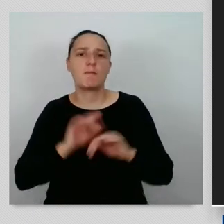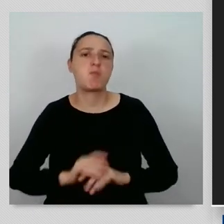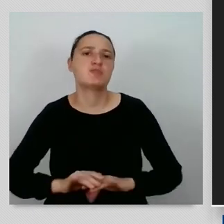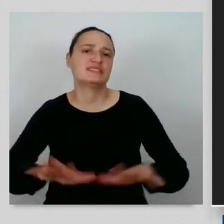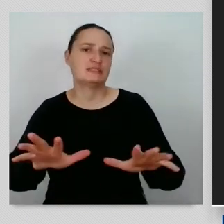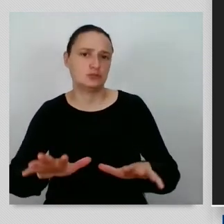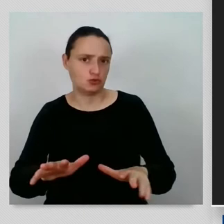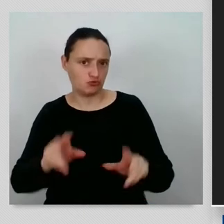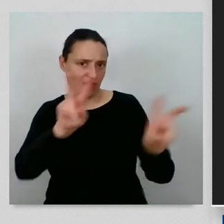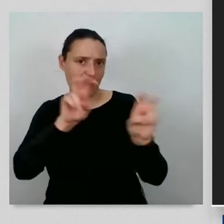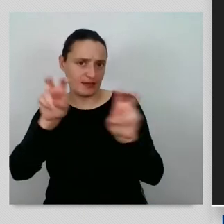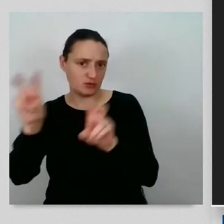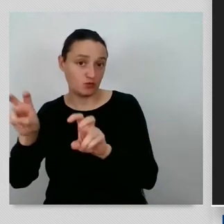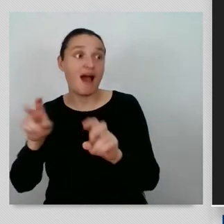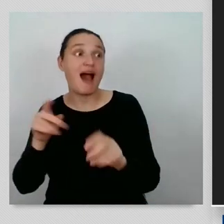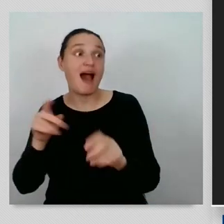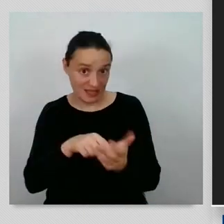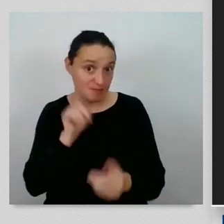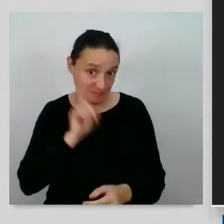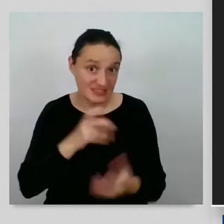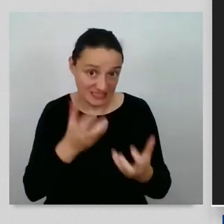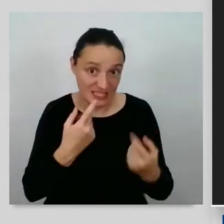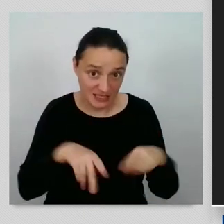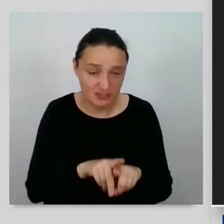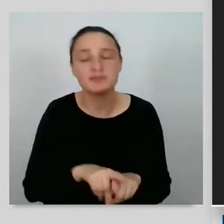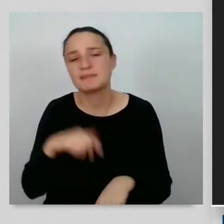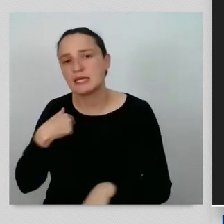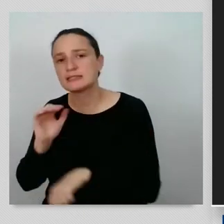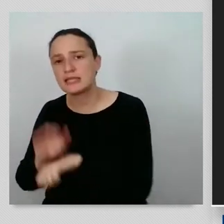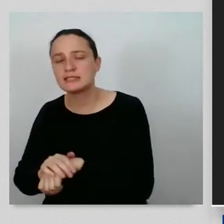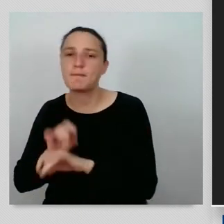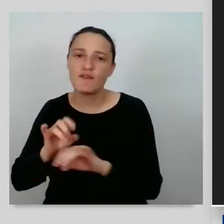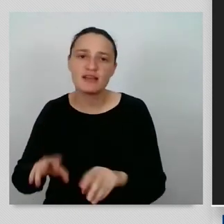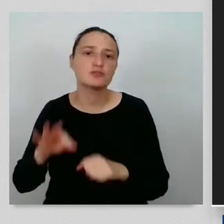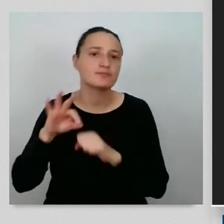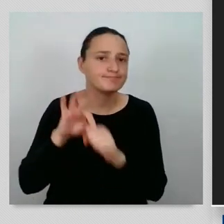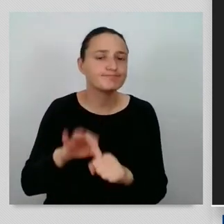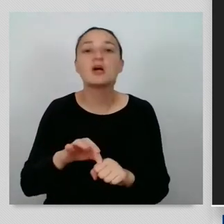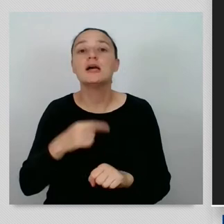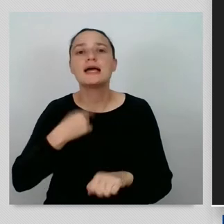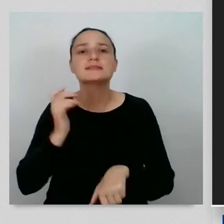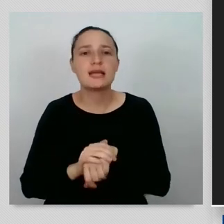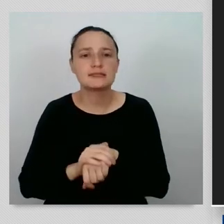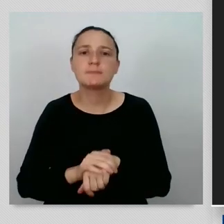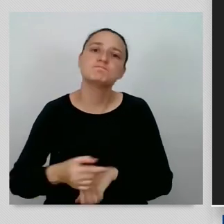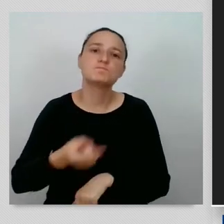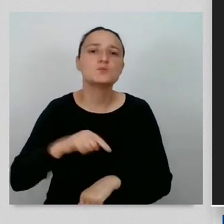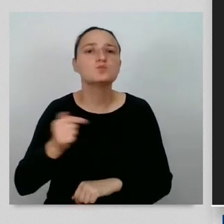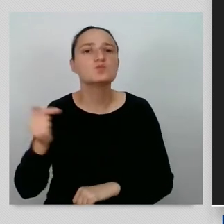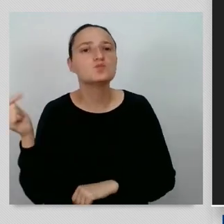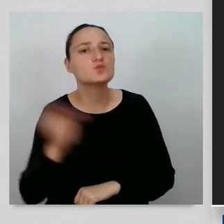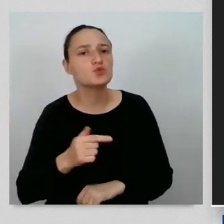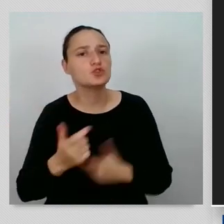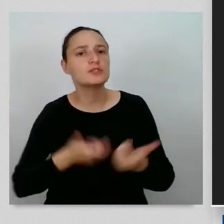osiągnąć realne cele, to tutaj zgodzę się i z panem profesorem, z panem redaktorem, że my powinniśmy osiągnąć pewien